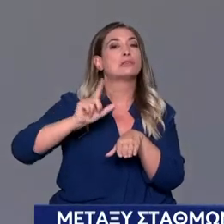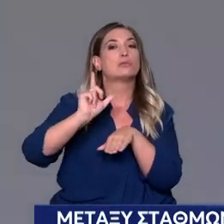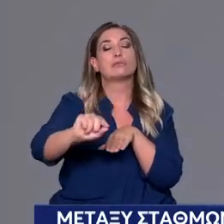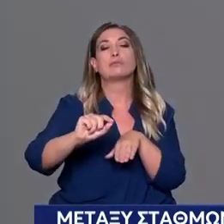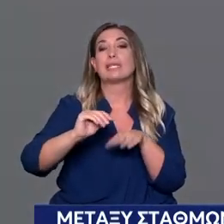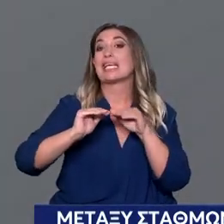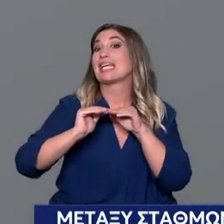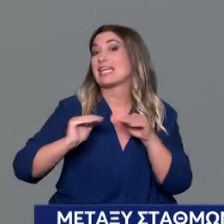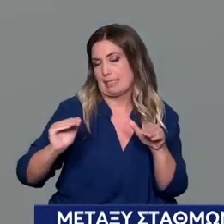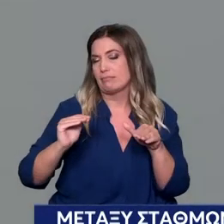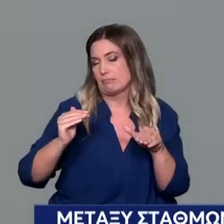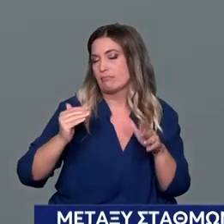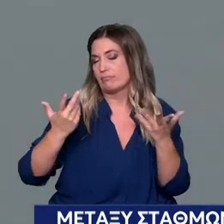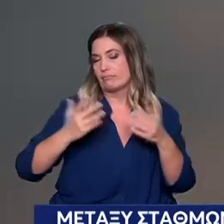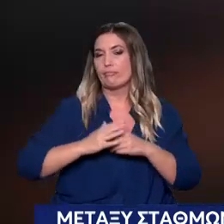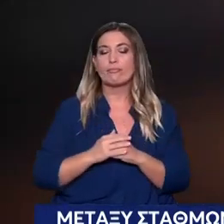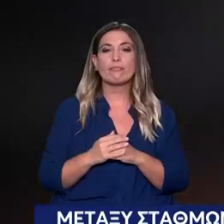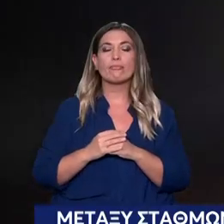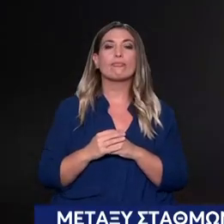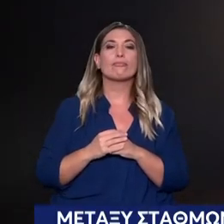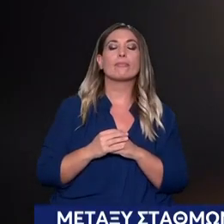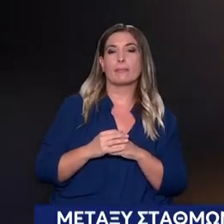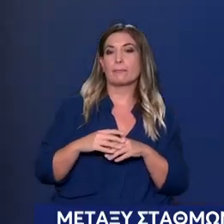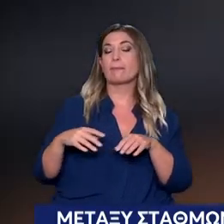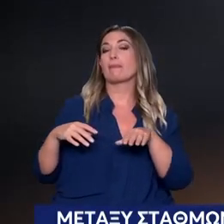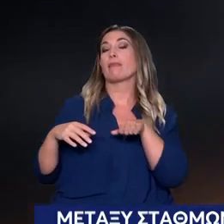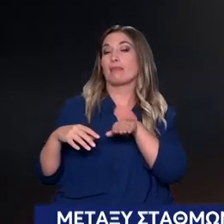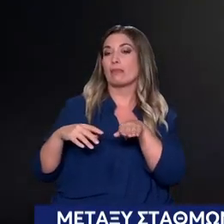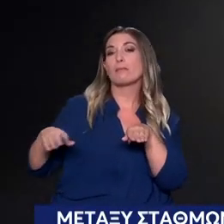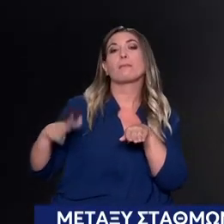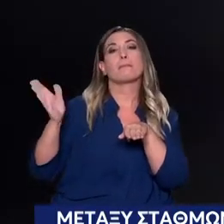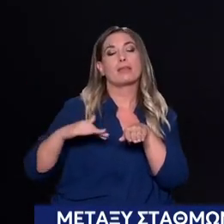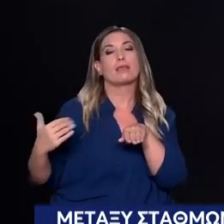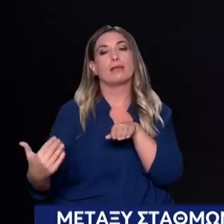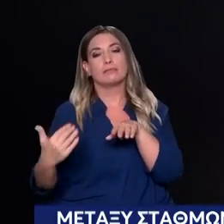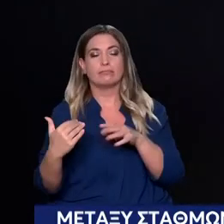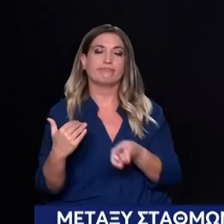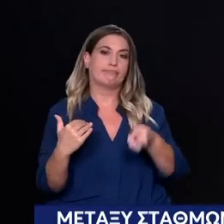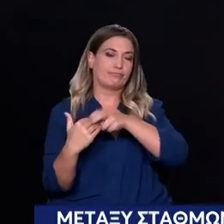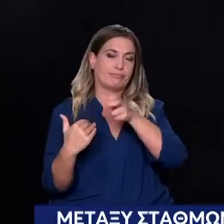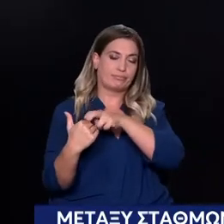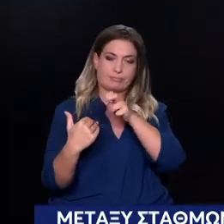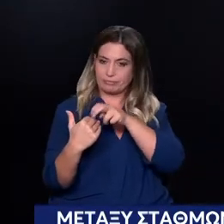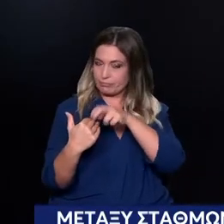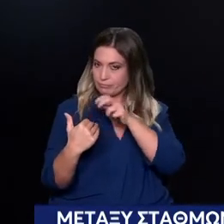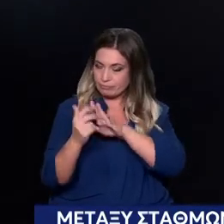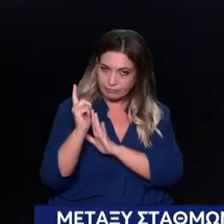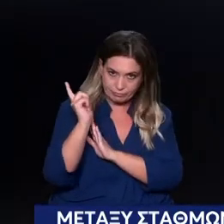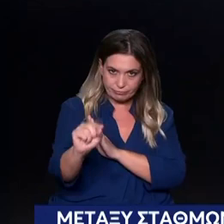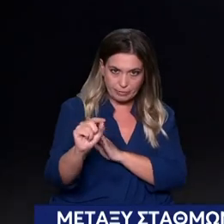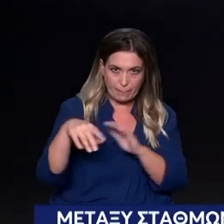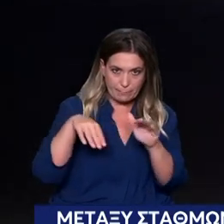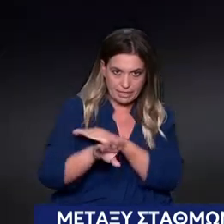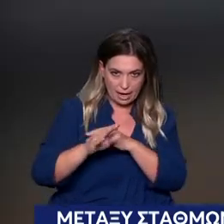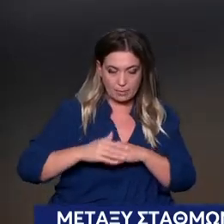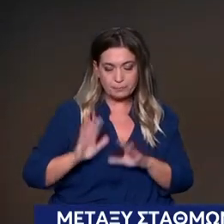Ήρθε τρένο στην άλλη γραμμή και τους μετέφερε προς Πειραιά. Κάποιους από αυτούς μετέφερε προς Πειραιά. Τώρα,